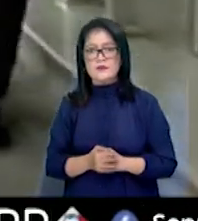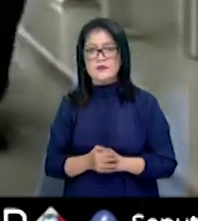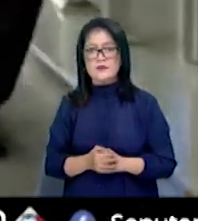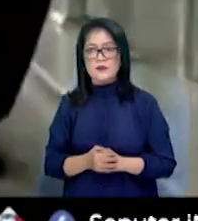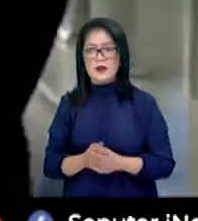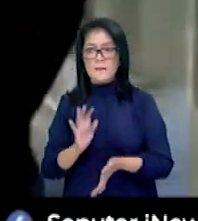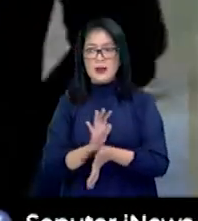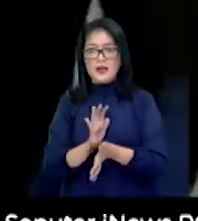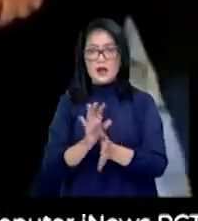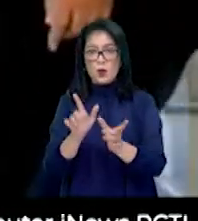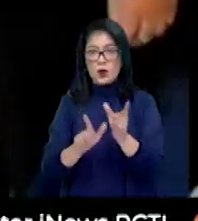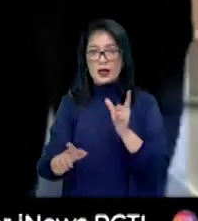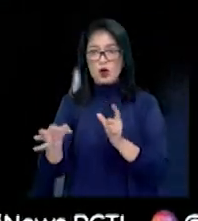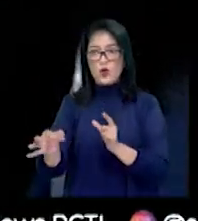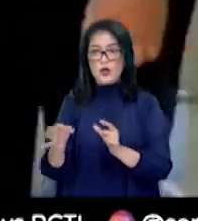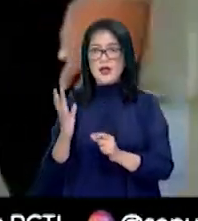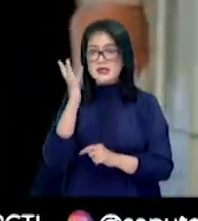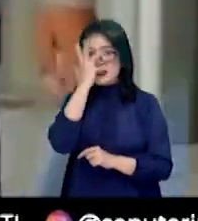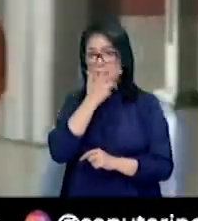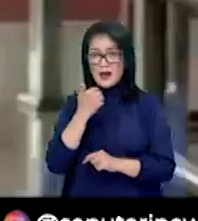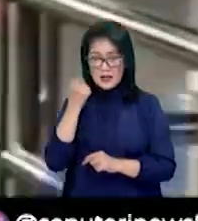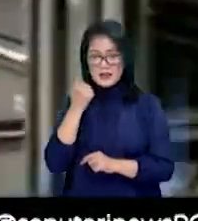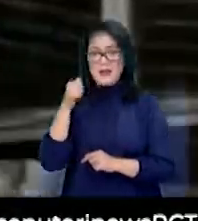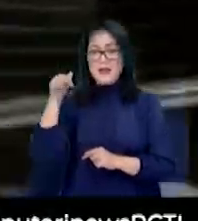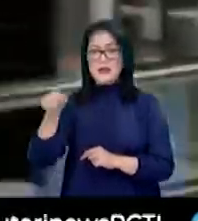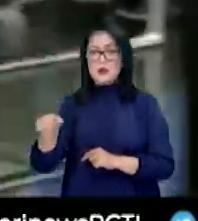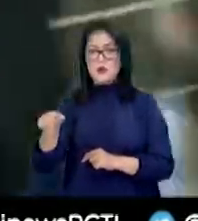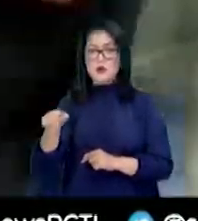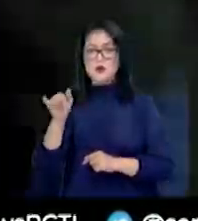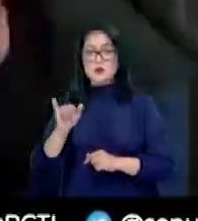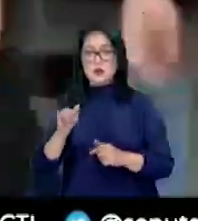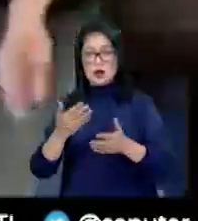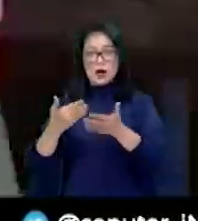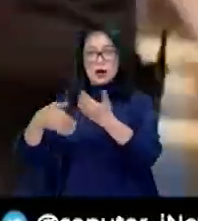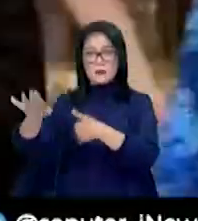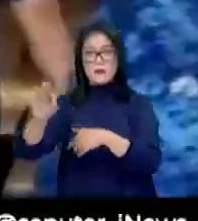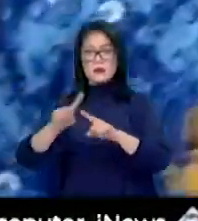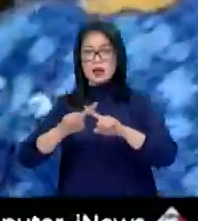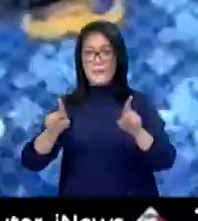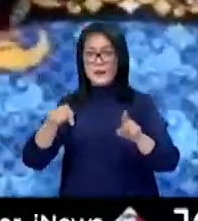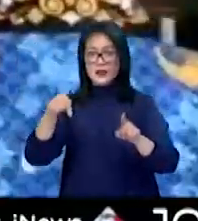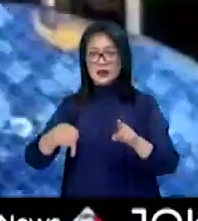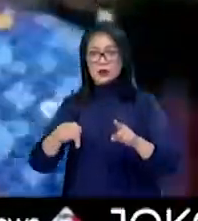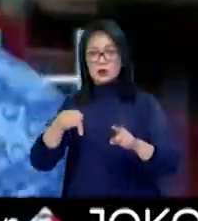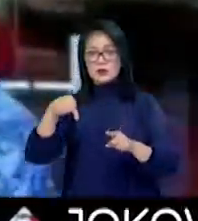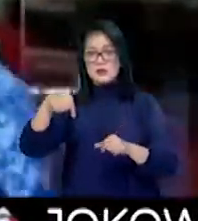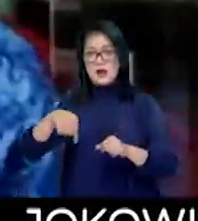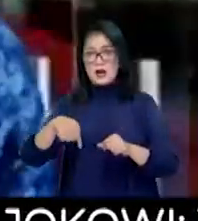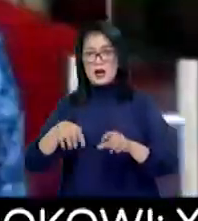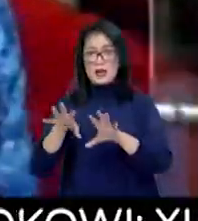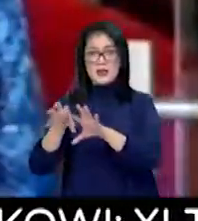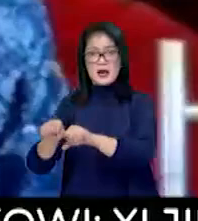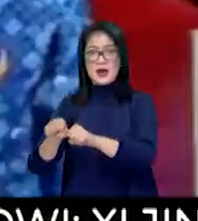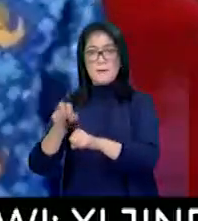Mantan wali kota Cimahi, Ajay Muhammad Priyatna, fatal menghirup udara bebas setelah mendapatkan remisi hari kemerdekaan.